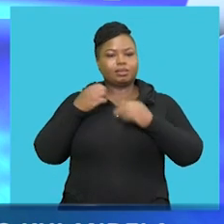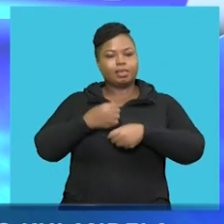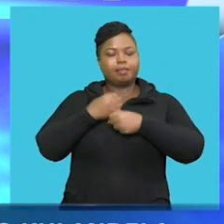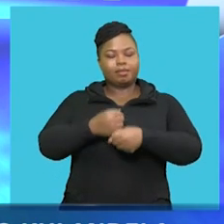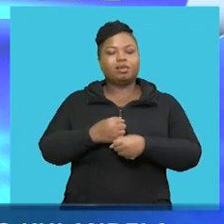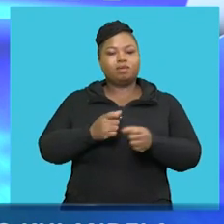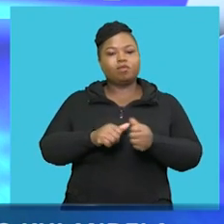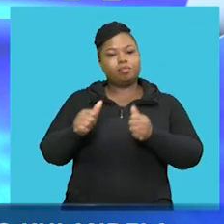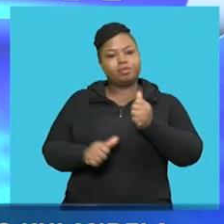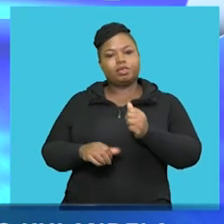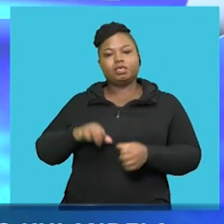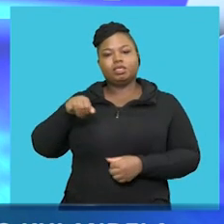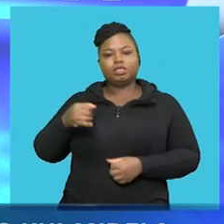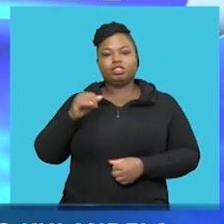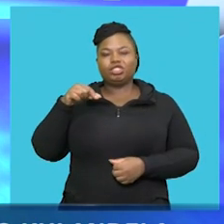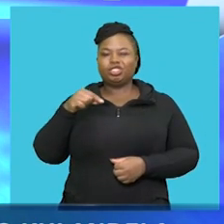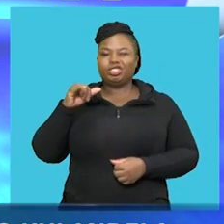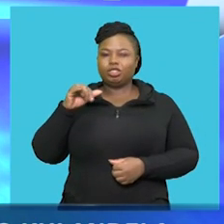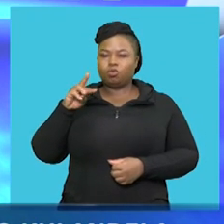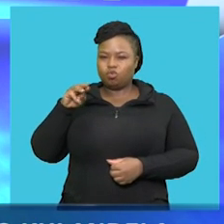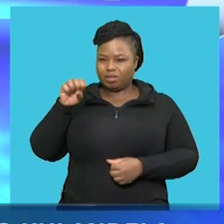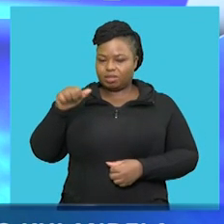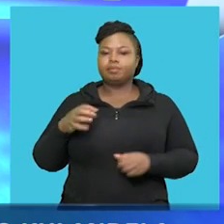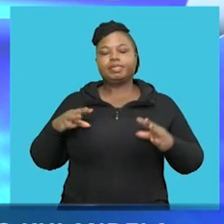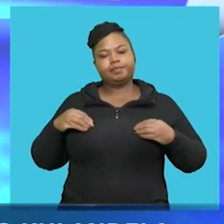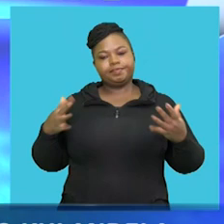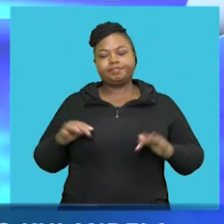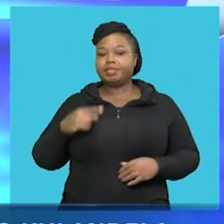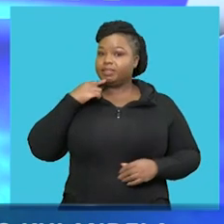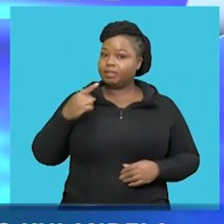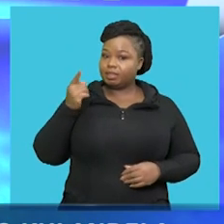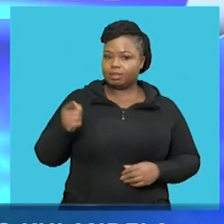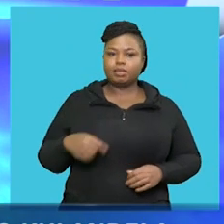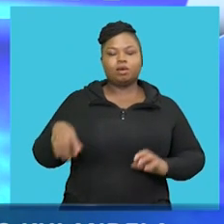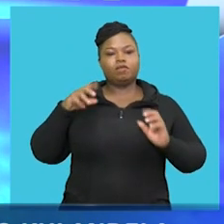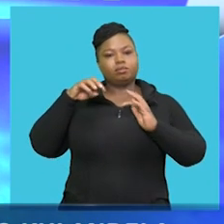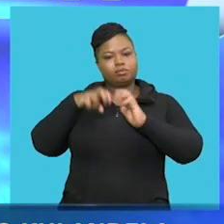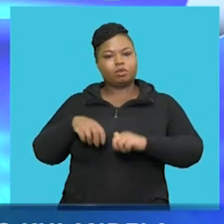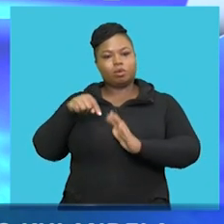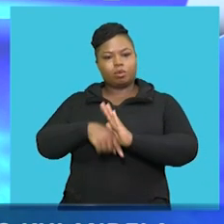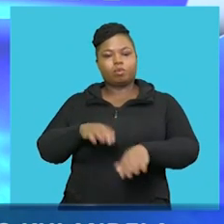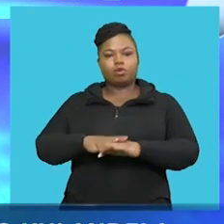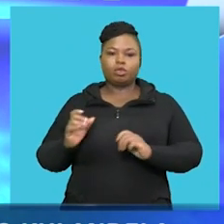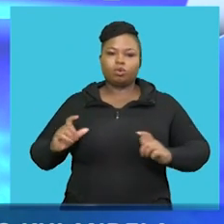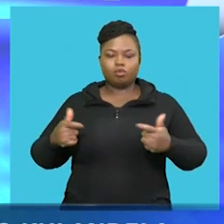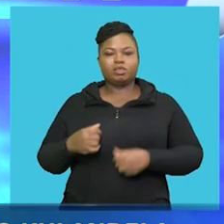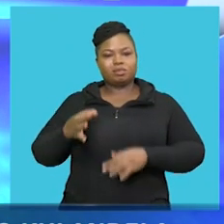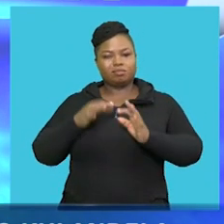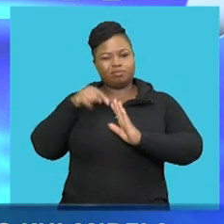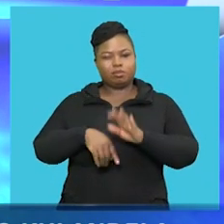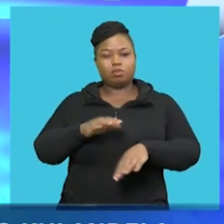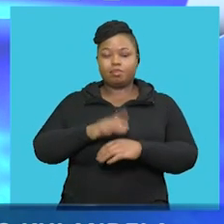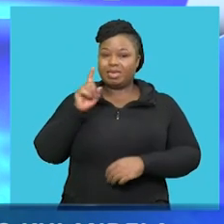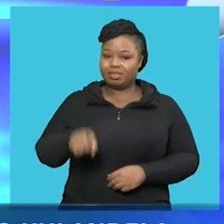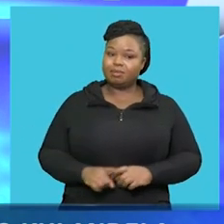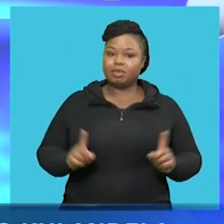komfelandawonye wabasebenzi iGWSA liyamkele le ngxelo kwaye lihlaba ikhwelo lokuba iingcebiso zekomishini ziphunyezwe ngokupheleleyo kwaye